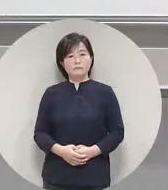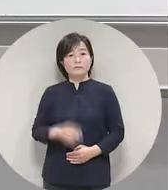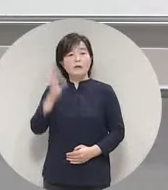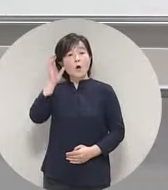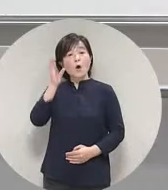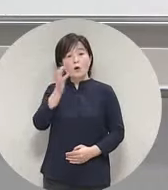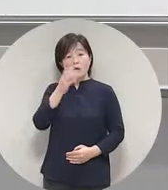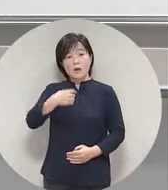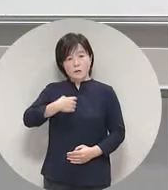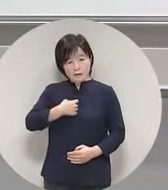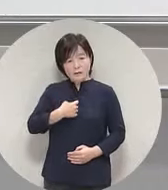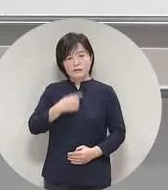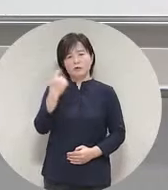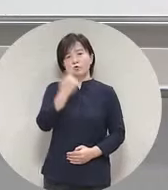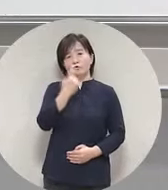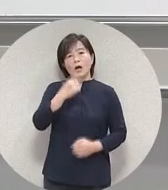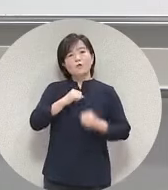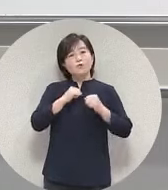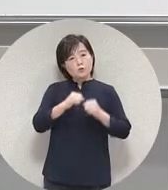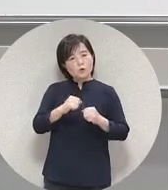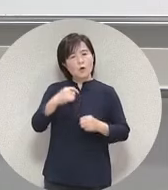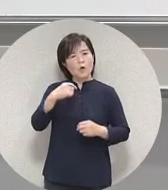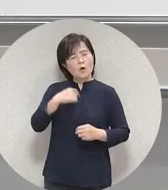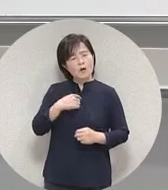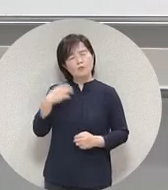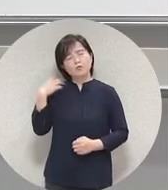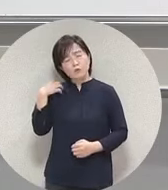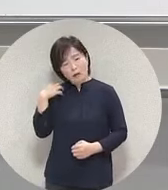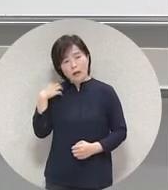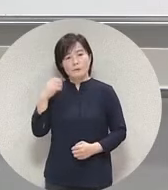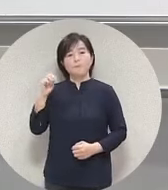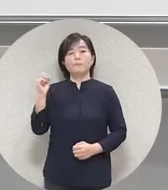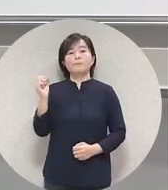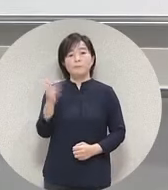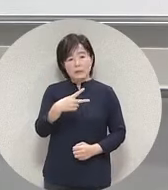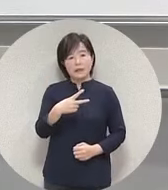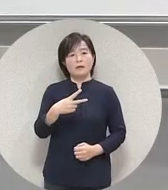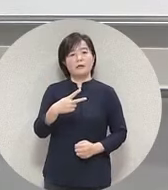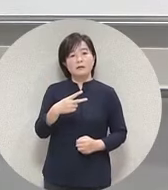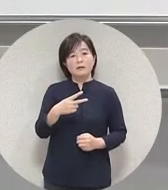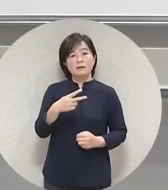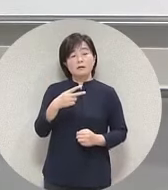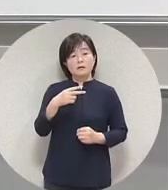。 通訳っていうのがコーダにとっての一つの負担になることもある。コー